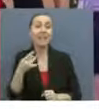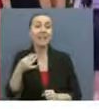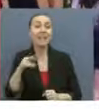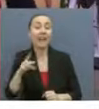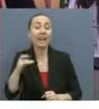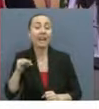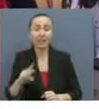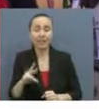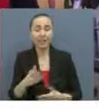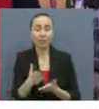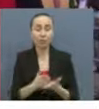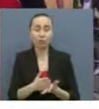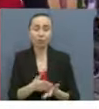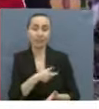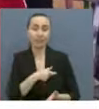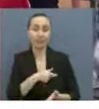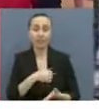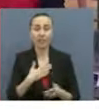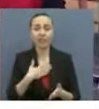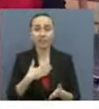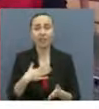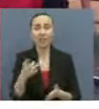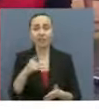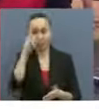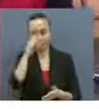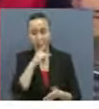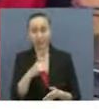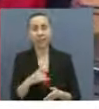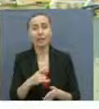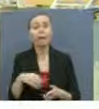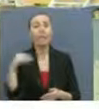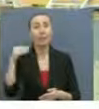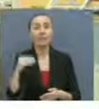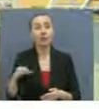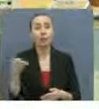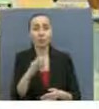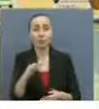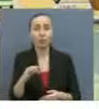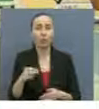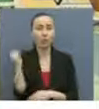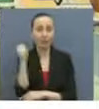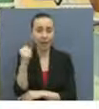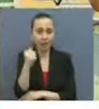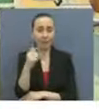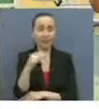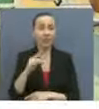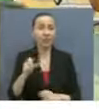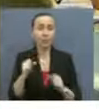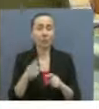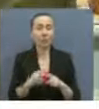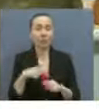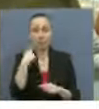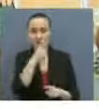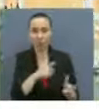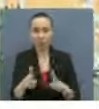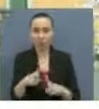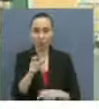тренер Республики Казахстан, мастер спорта международного класса, президент областной федерации гиревого спорта и армрестлинга, лично готовил